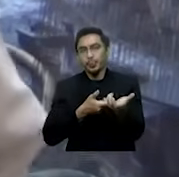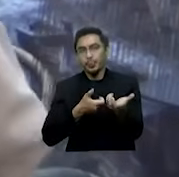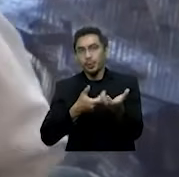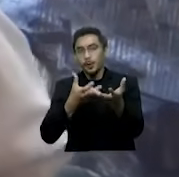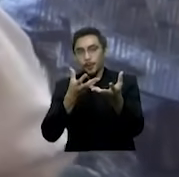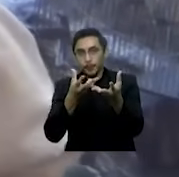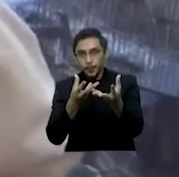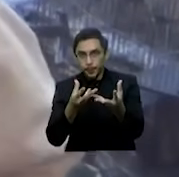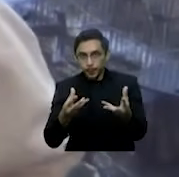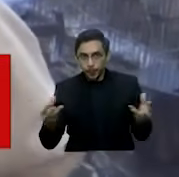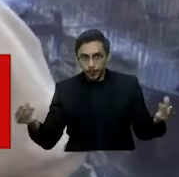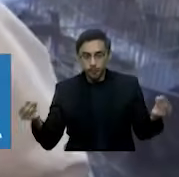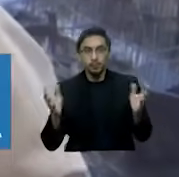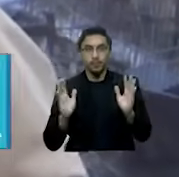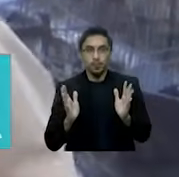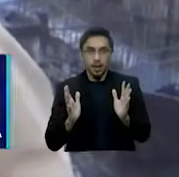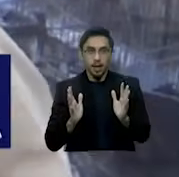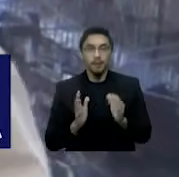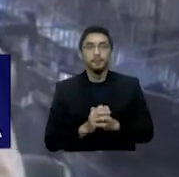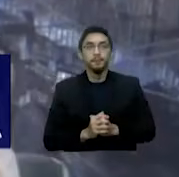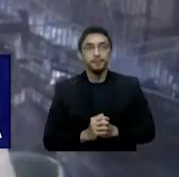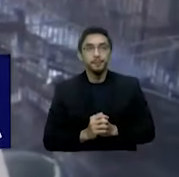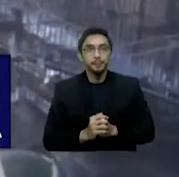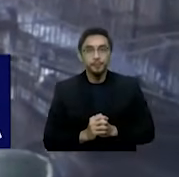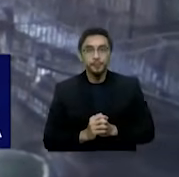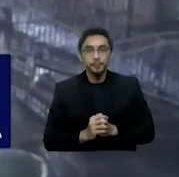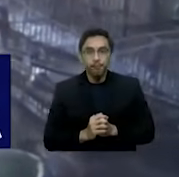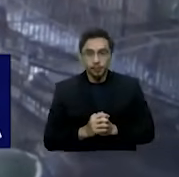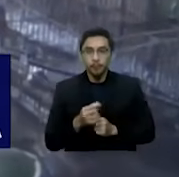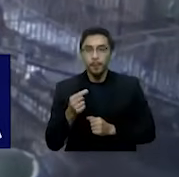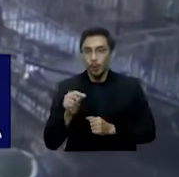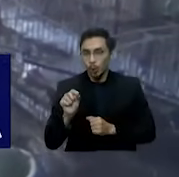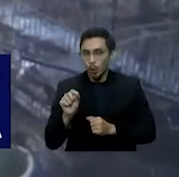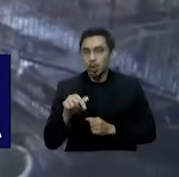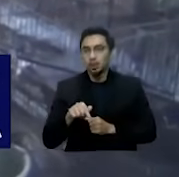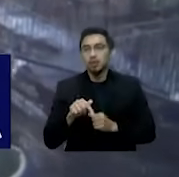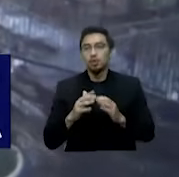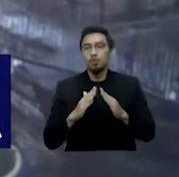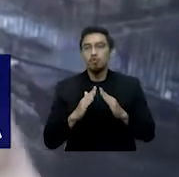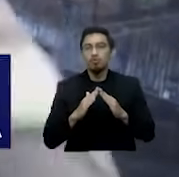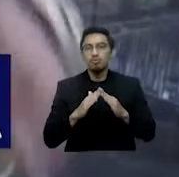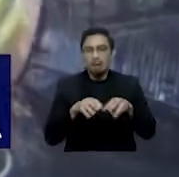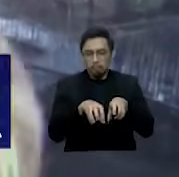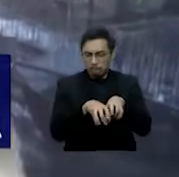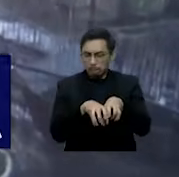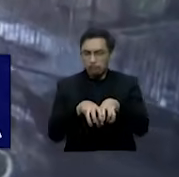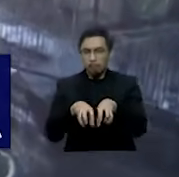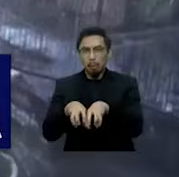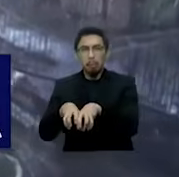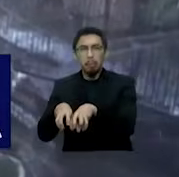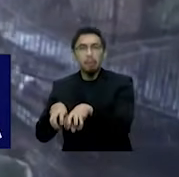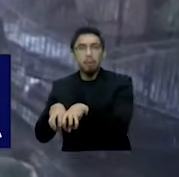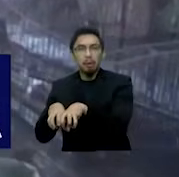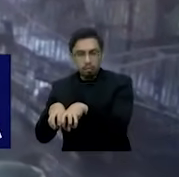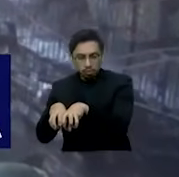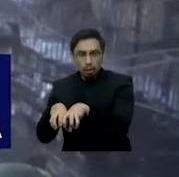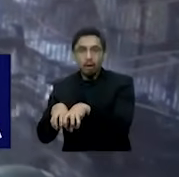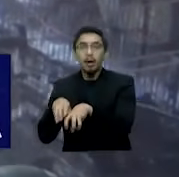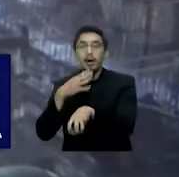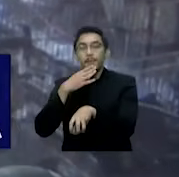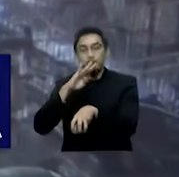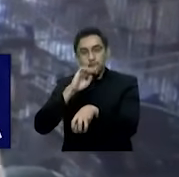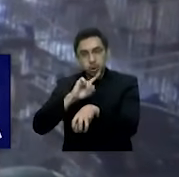Khawatirkan daerah ini adalah pemukiman padat, ya. Jadi, alhamdulillah, karena sumber air dekat, ya, di pinggir kali,